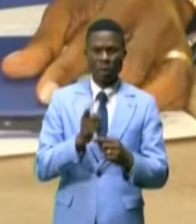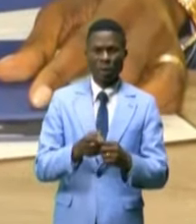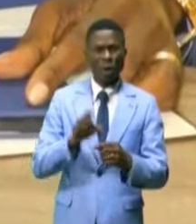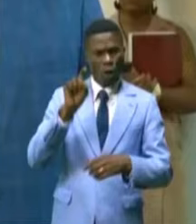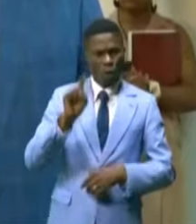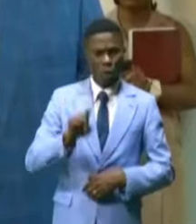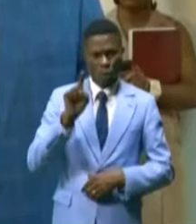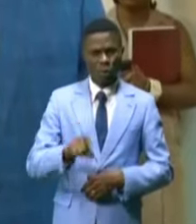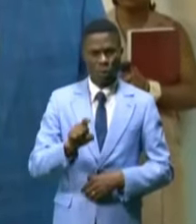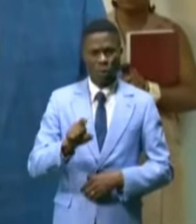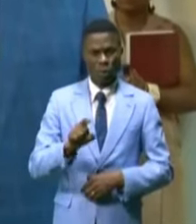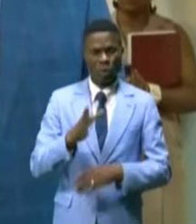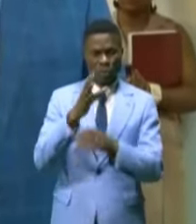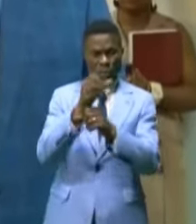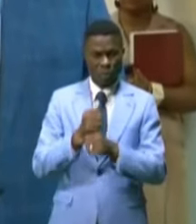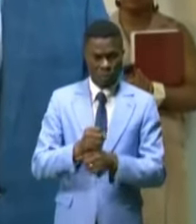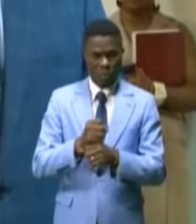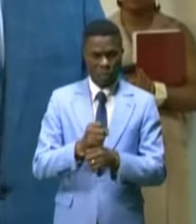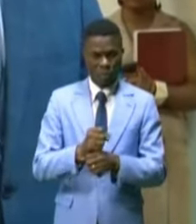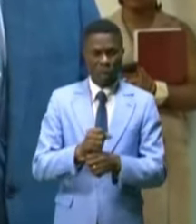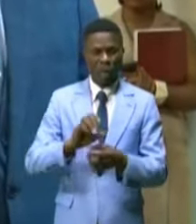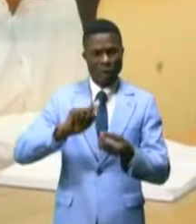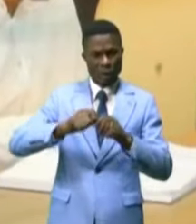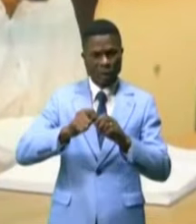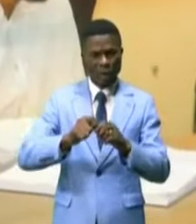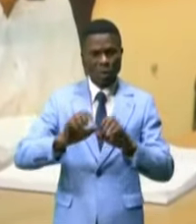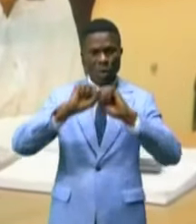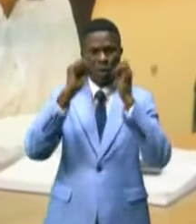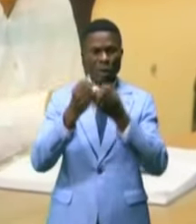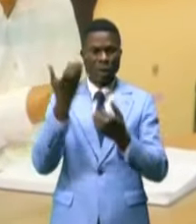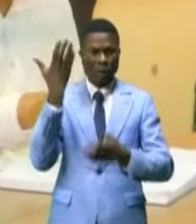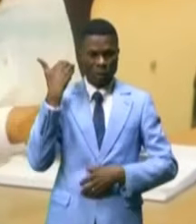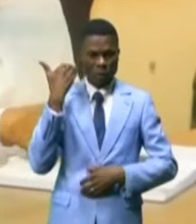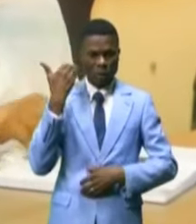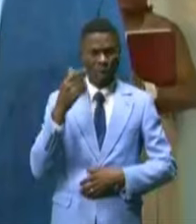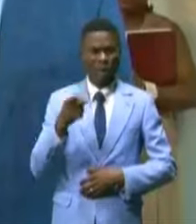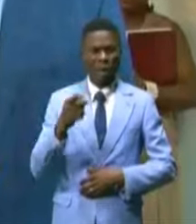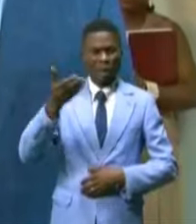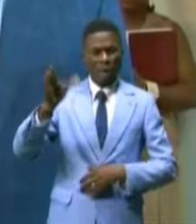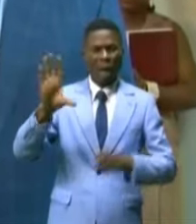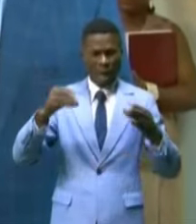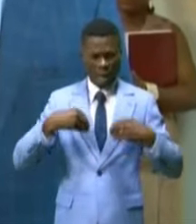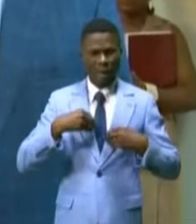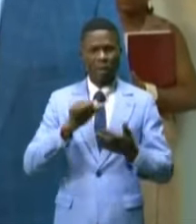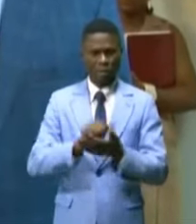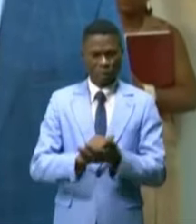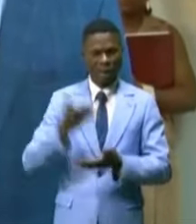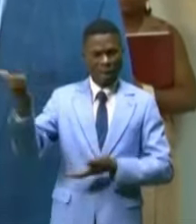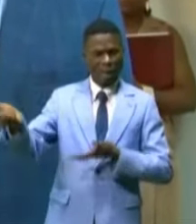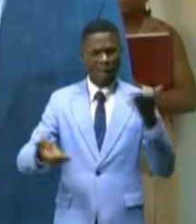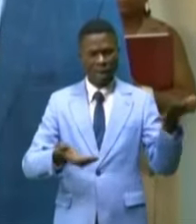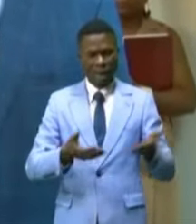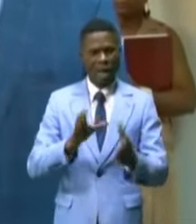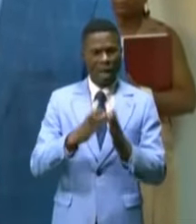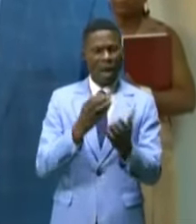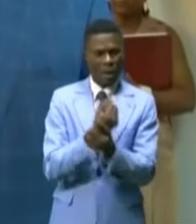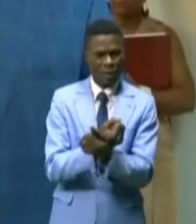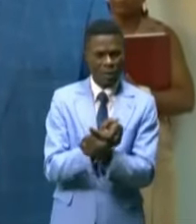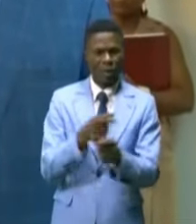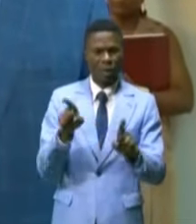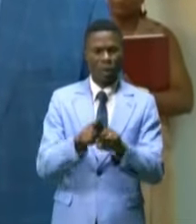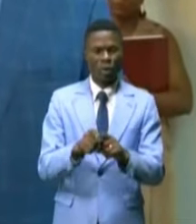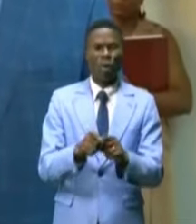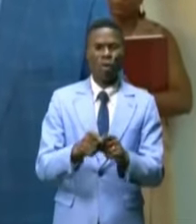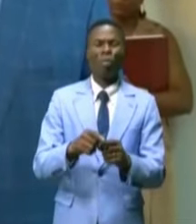fallait obtenir aussi cet arrangement-là auprès de la régie des eaux. On a été bien accueillis avec tout respect en tant que représentant du